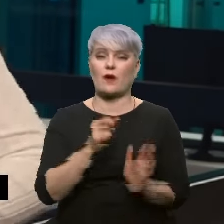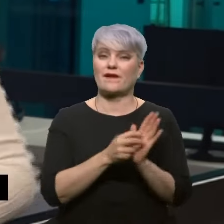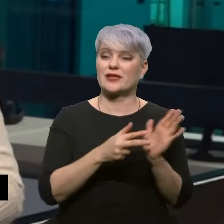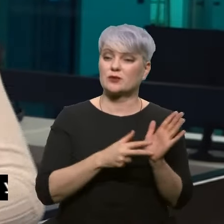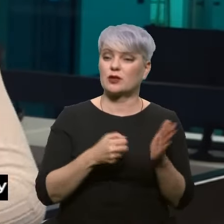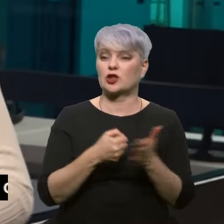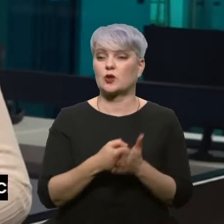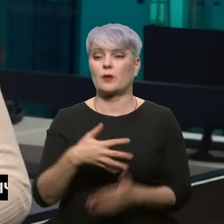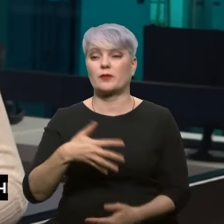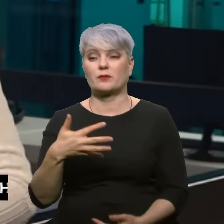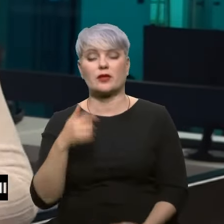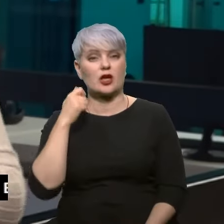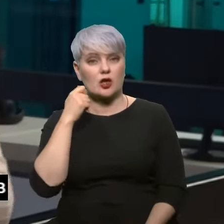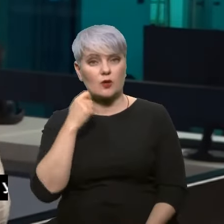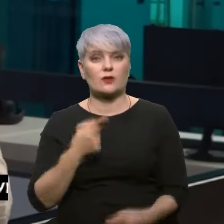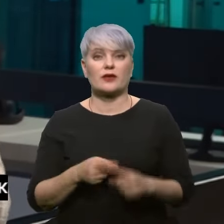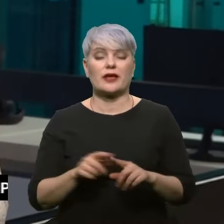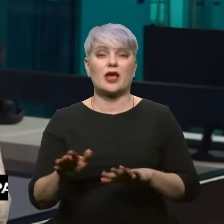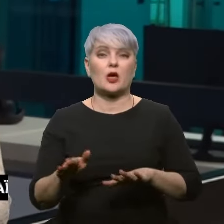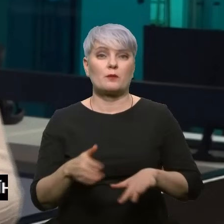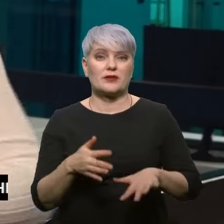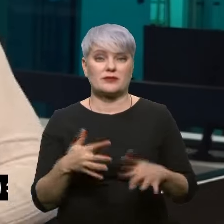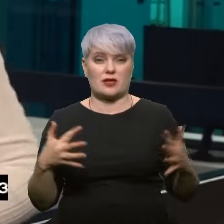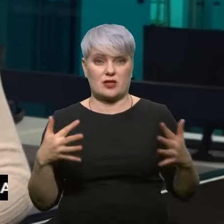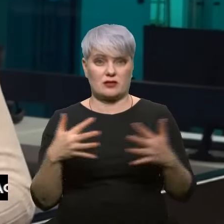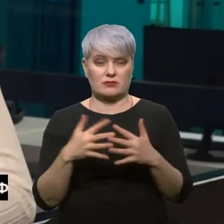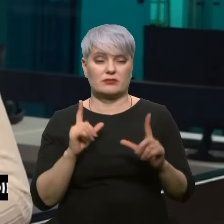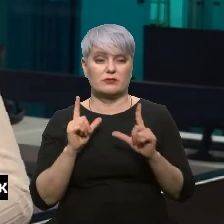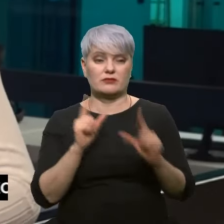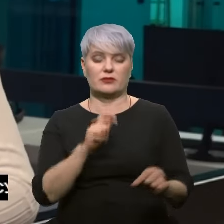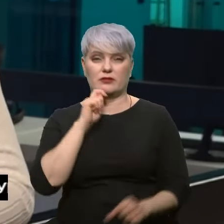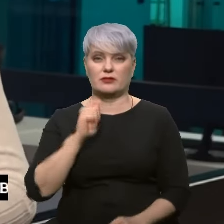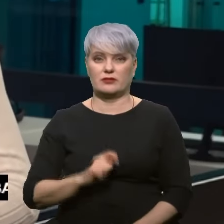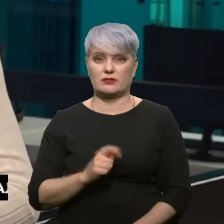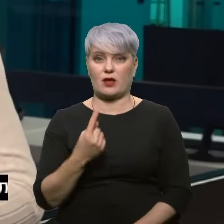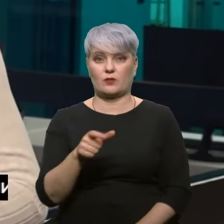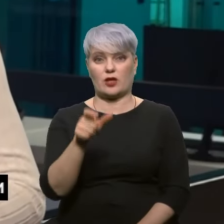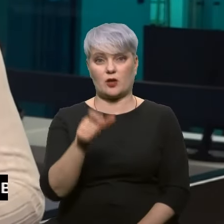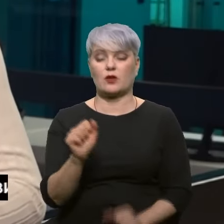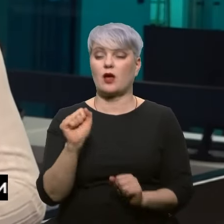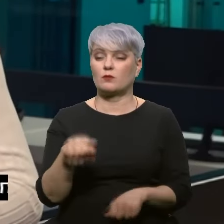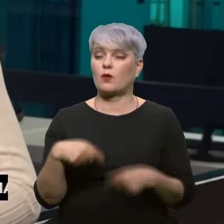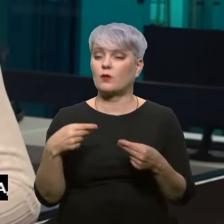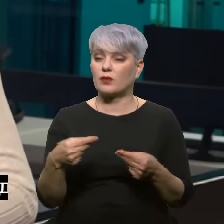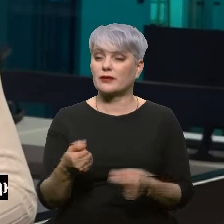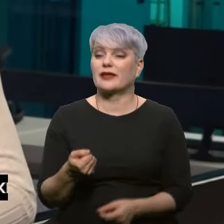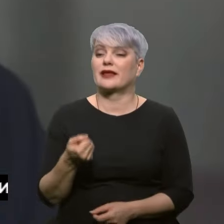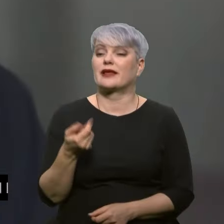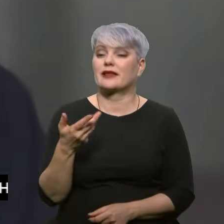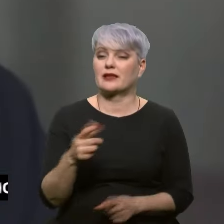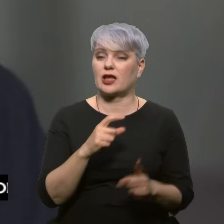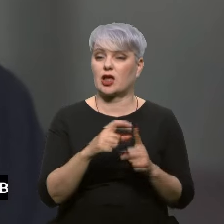до 55 років, які після повномасштабного вторгнення виїхали з країни. Одна людина могла дати декілька